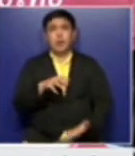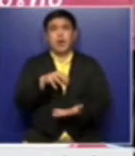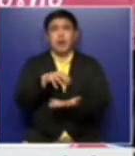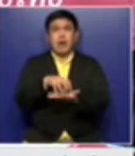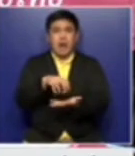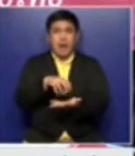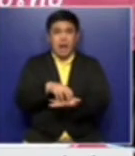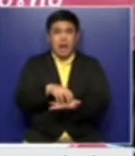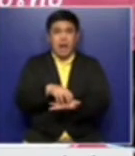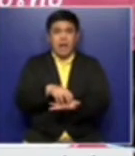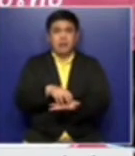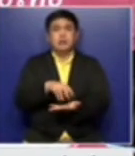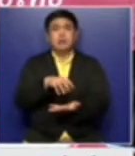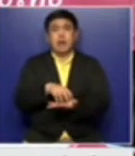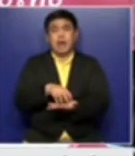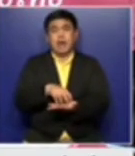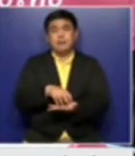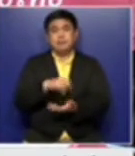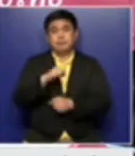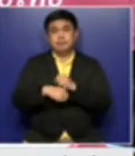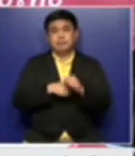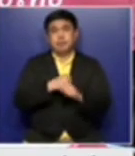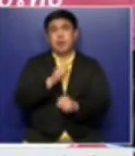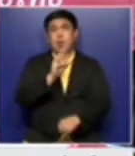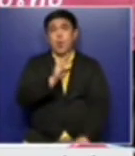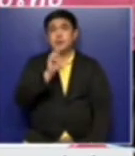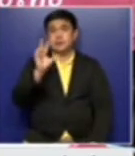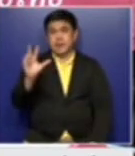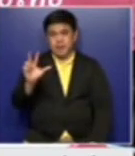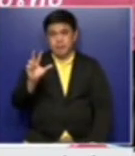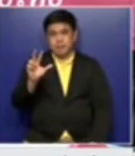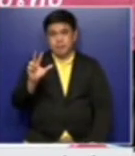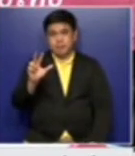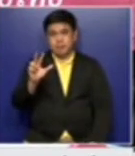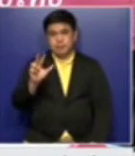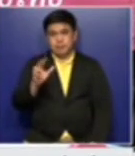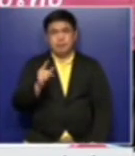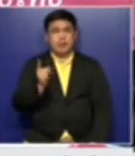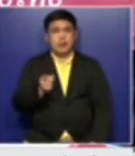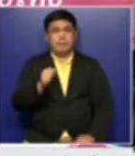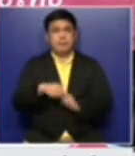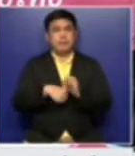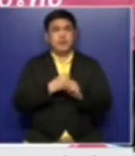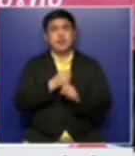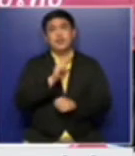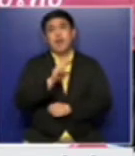รวมงบกลางของปี63และก็ประจำปี